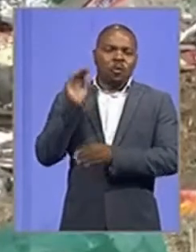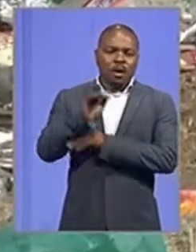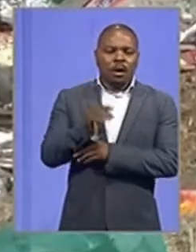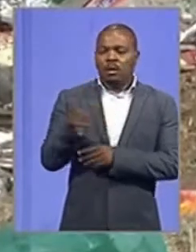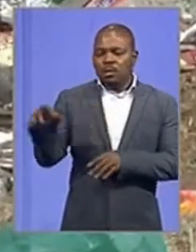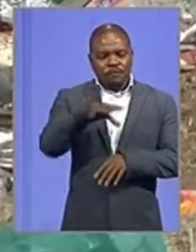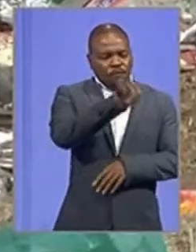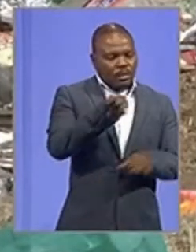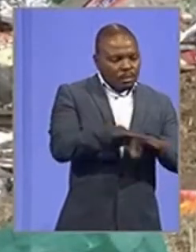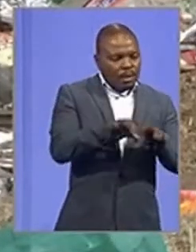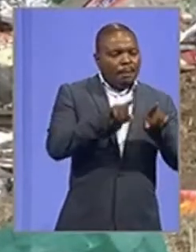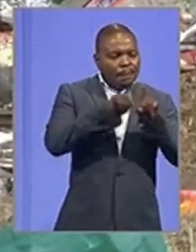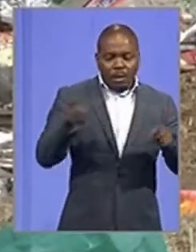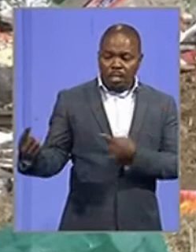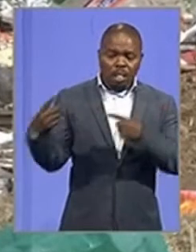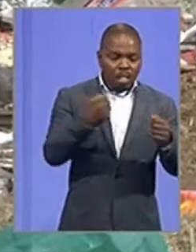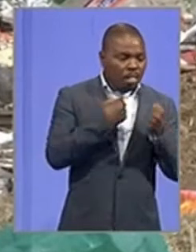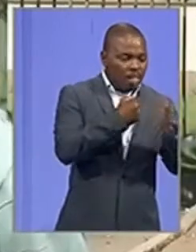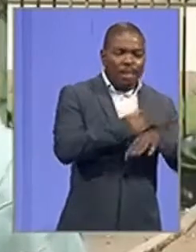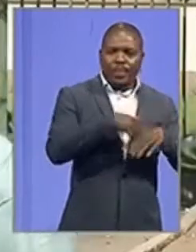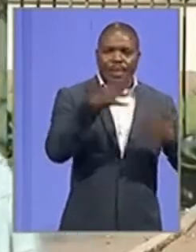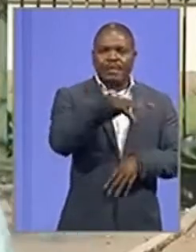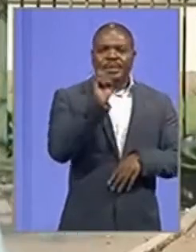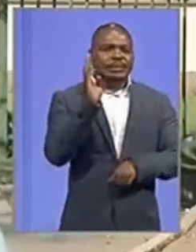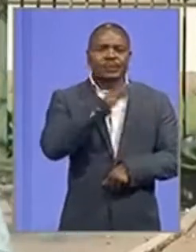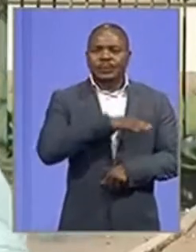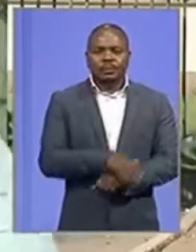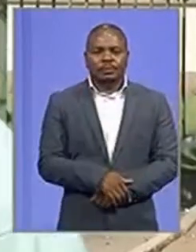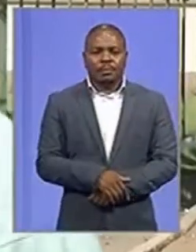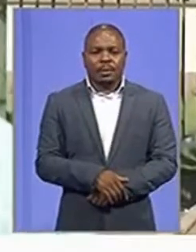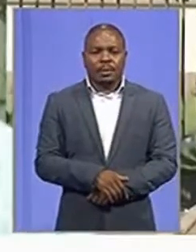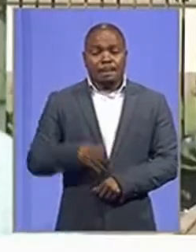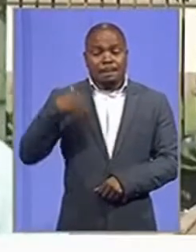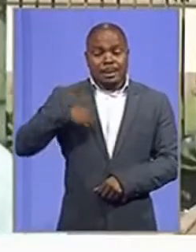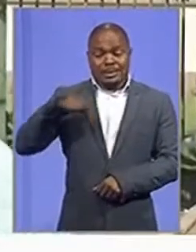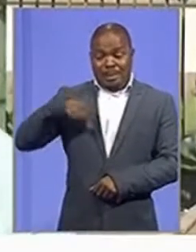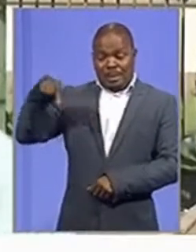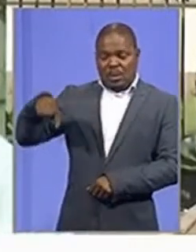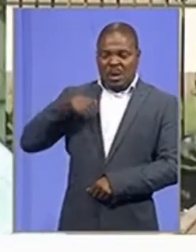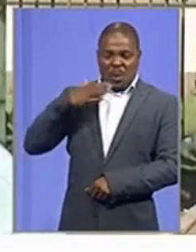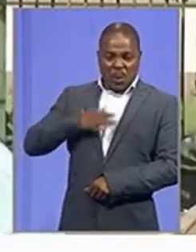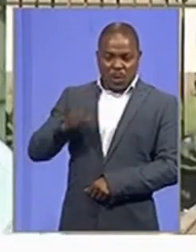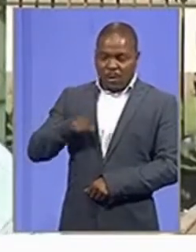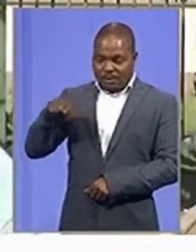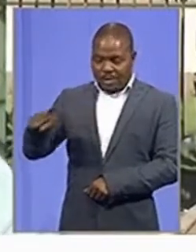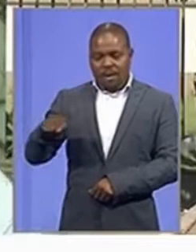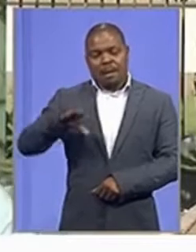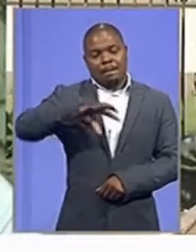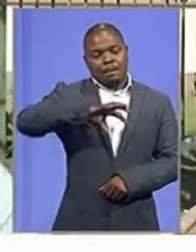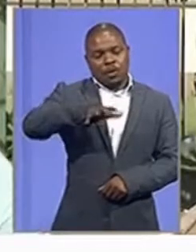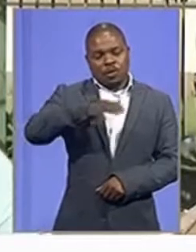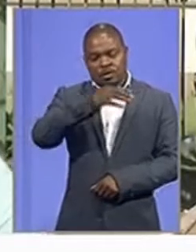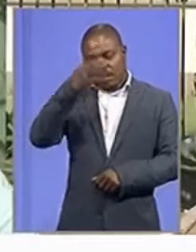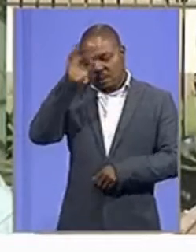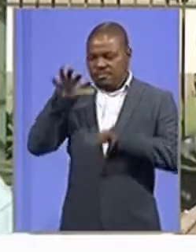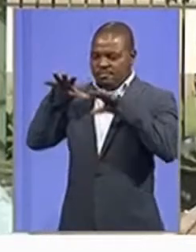le gabjalo a go ditlakala tšeo di ilego tša rwalwa. Re batla masepala eno wa rona wa Mohokare o phutwe under administration